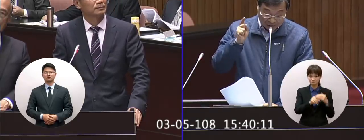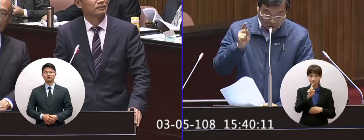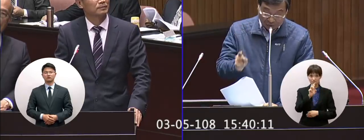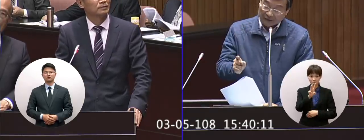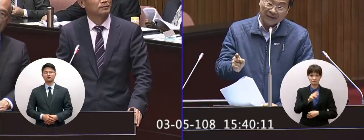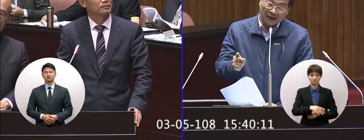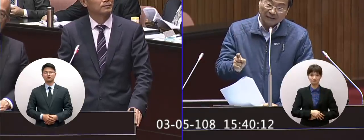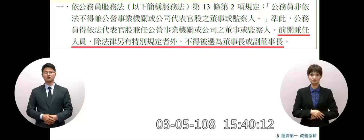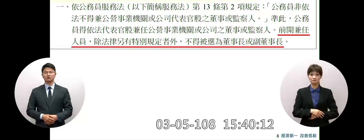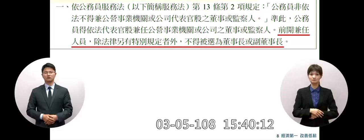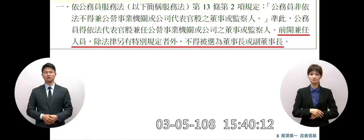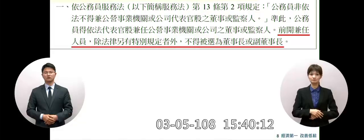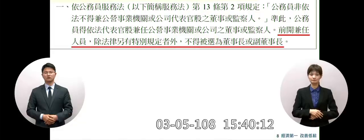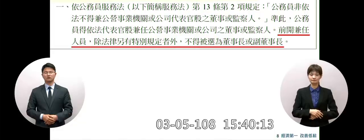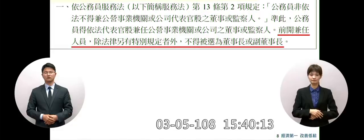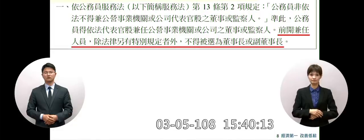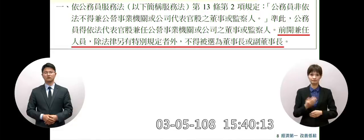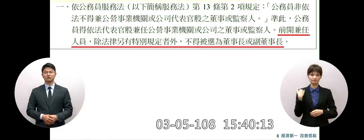在